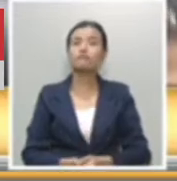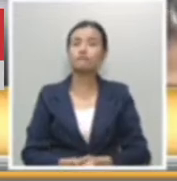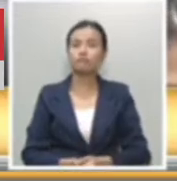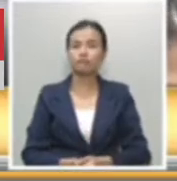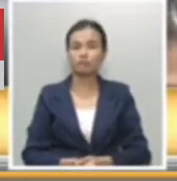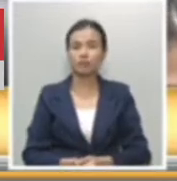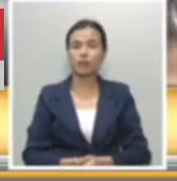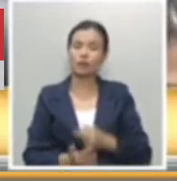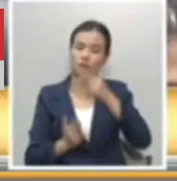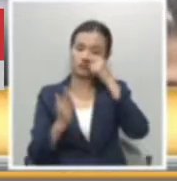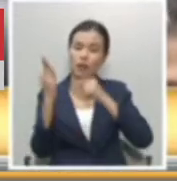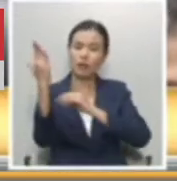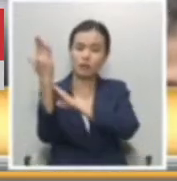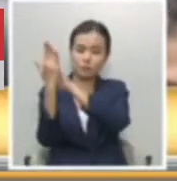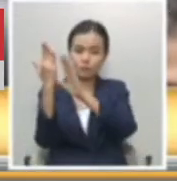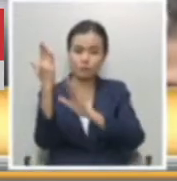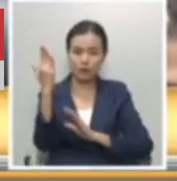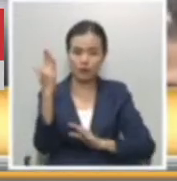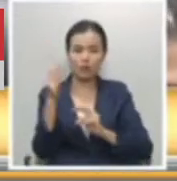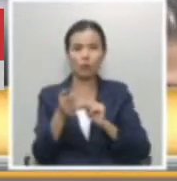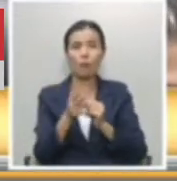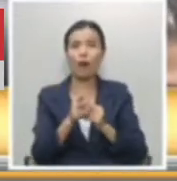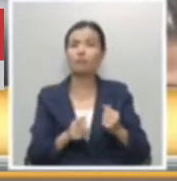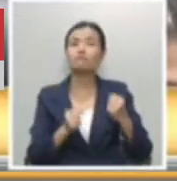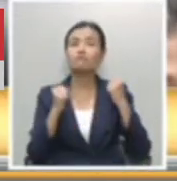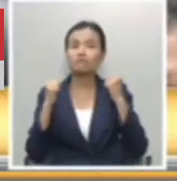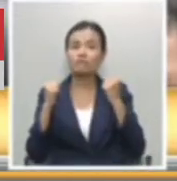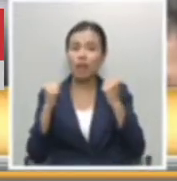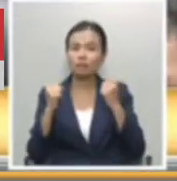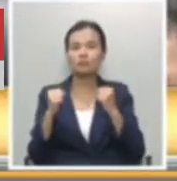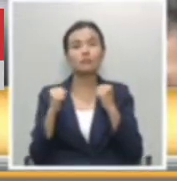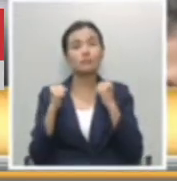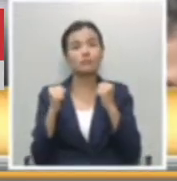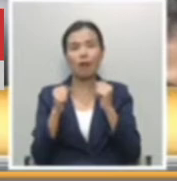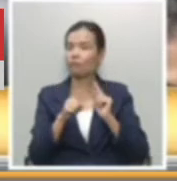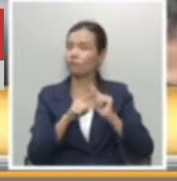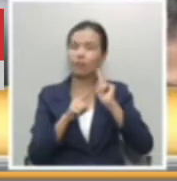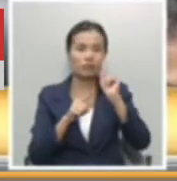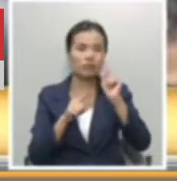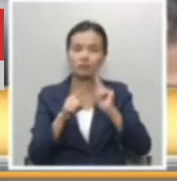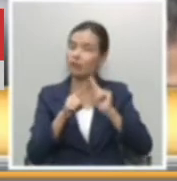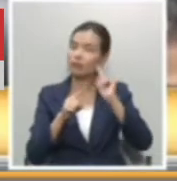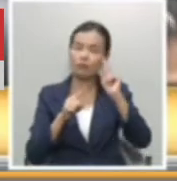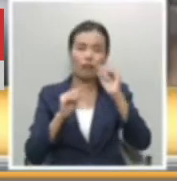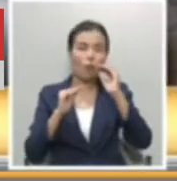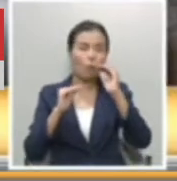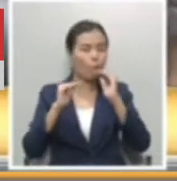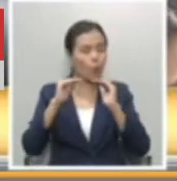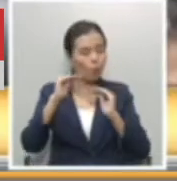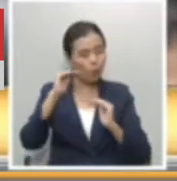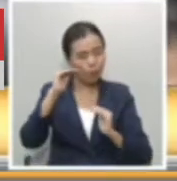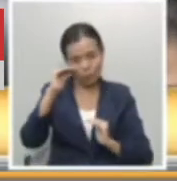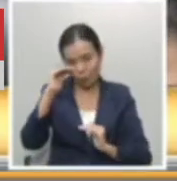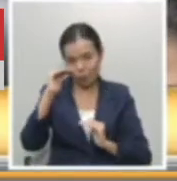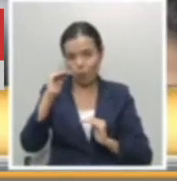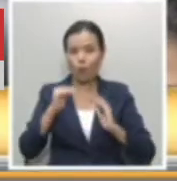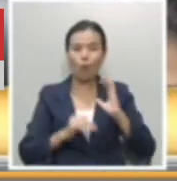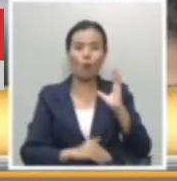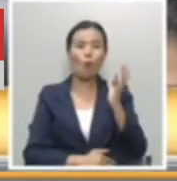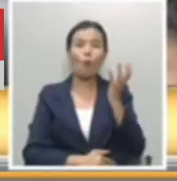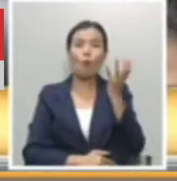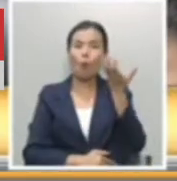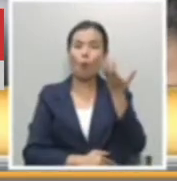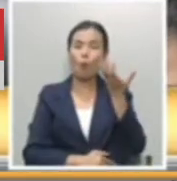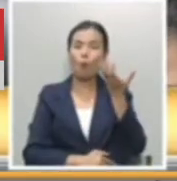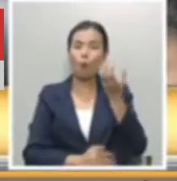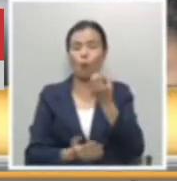ให้ประเทศไทยได้แชมป์ครับได้แชมป์ความเหลื่อมล้ำสูงที่สุดในโลกครับระหว่าง